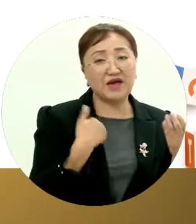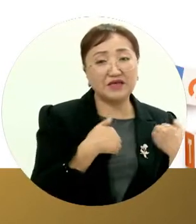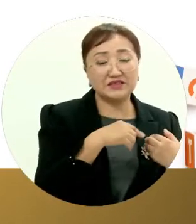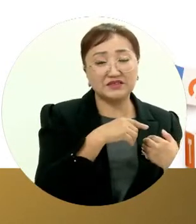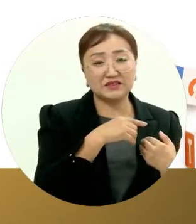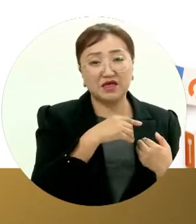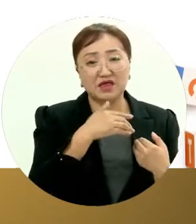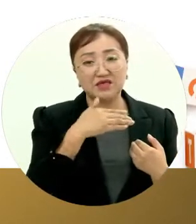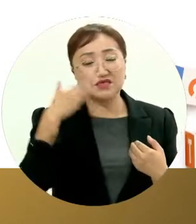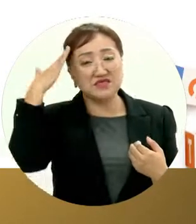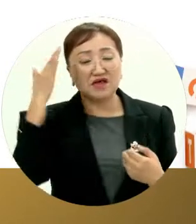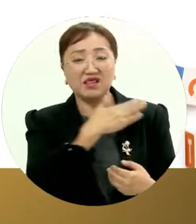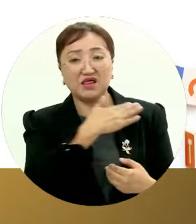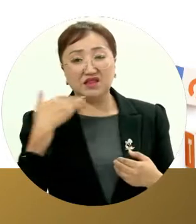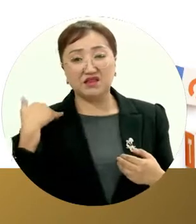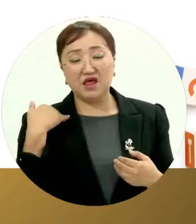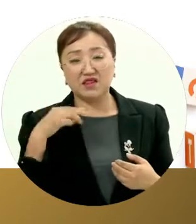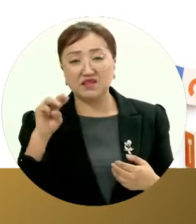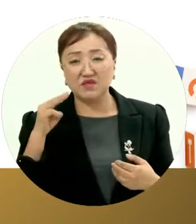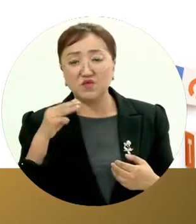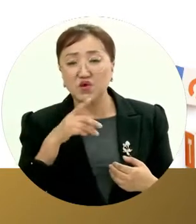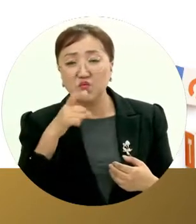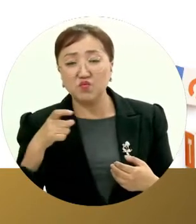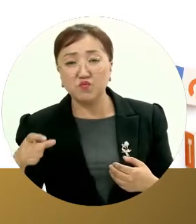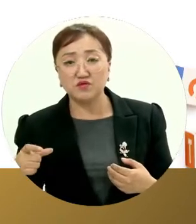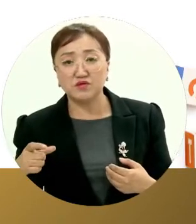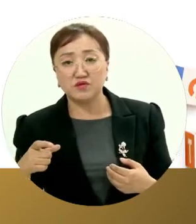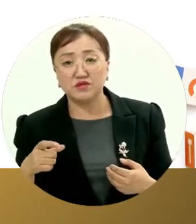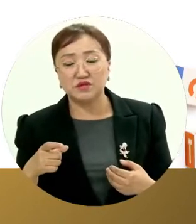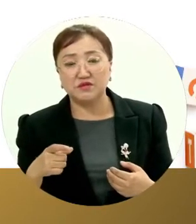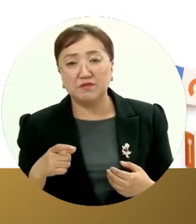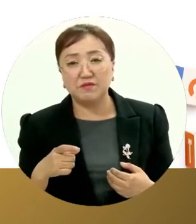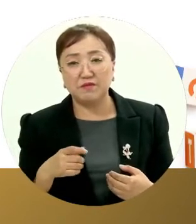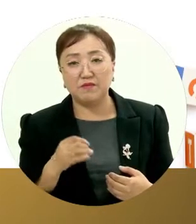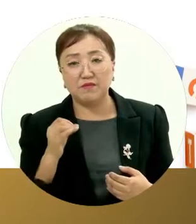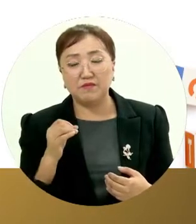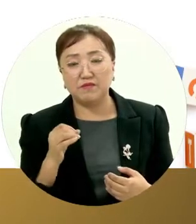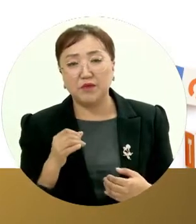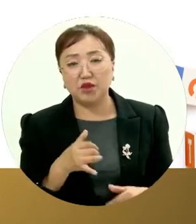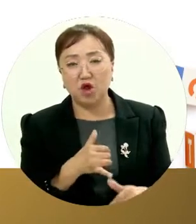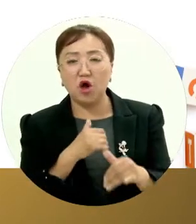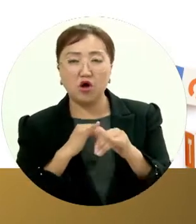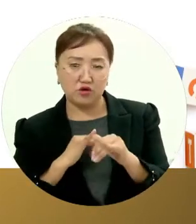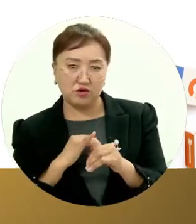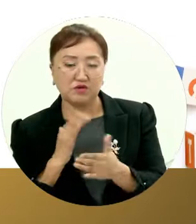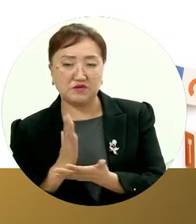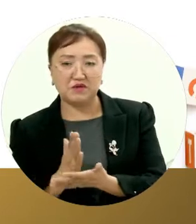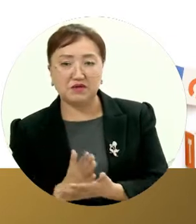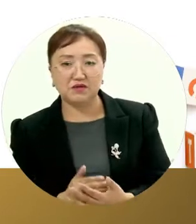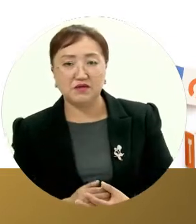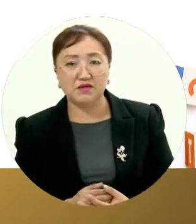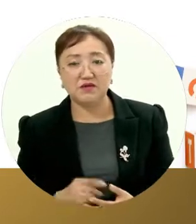нар, цэрэг цагдаагийн ажилтан, тэтгүр, тэтгэмж авдаг хүмүүс энэ инфляцийн давлгаанд бол маш их